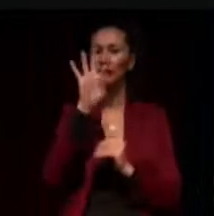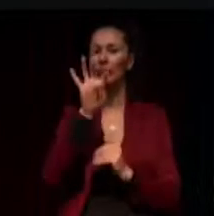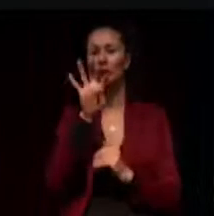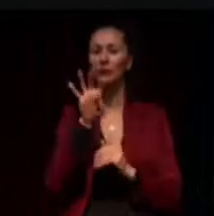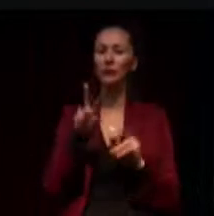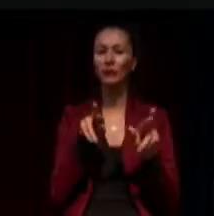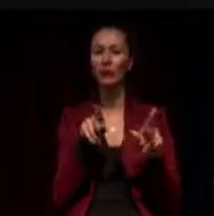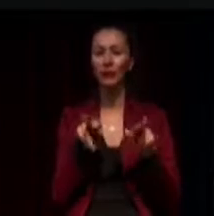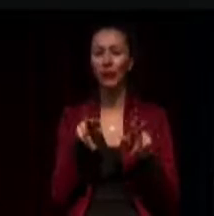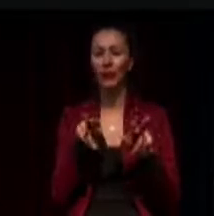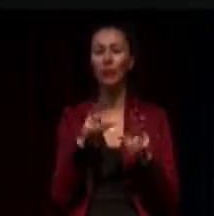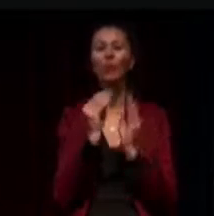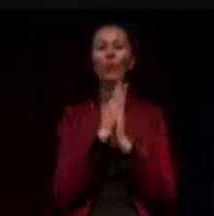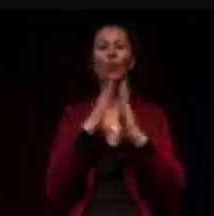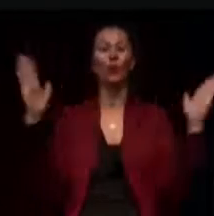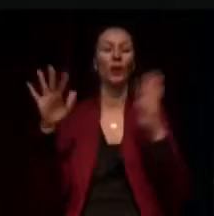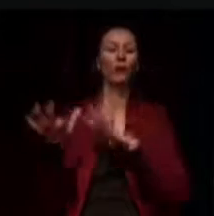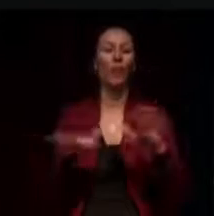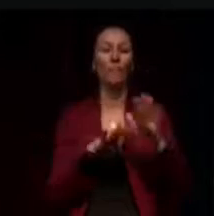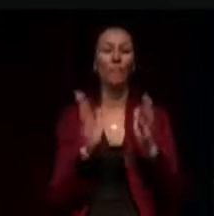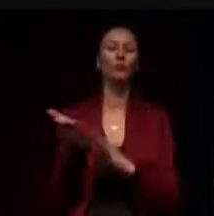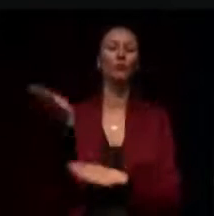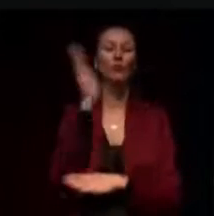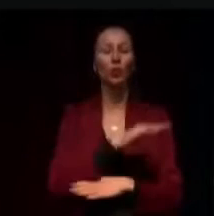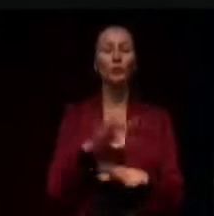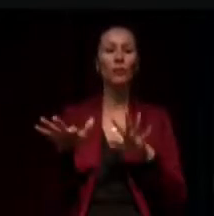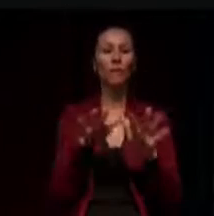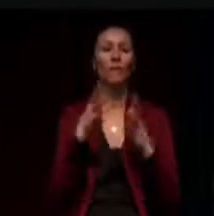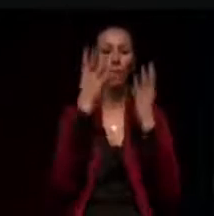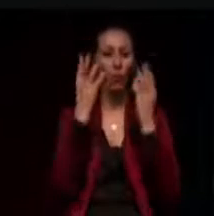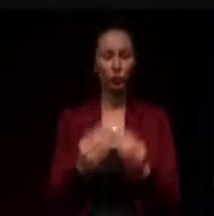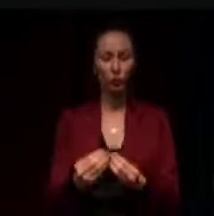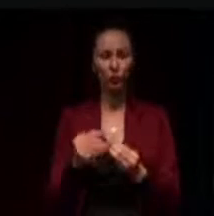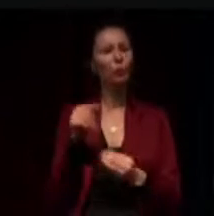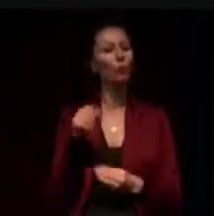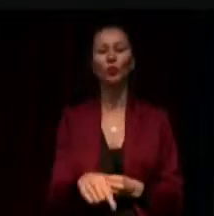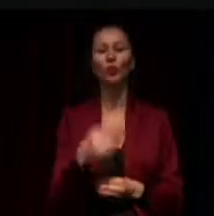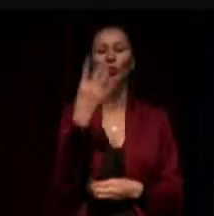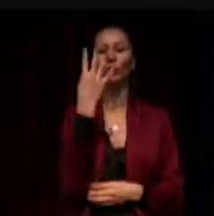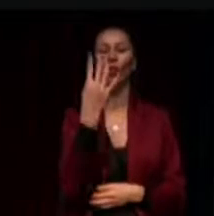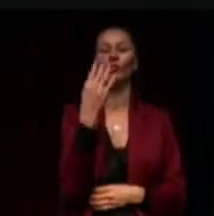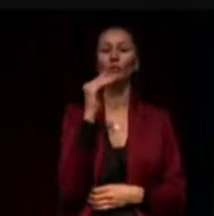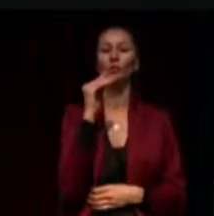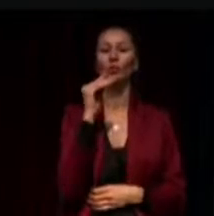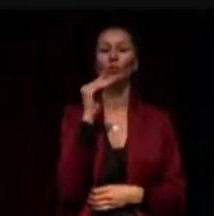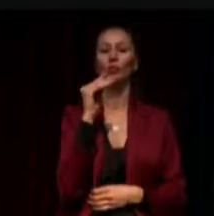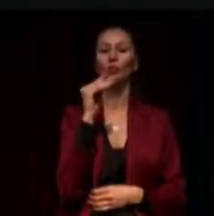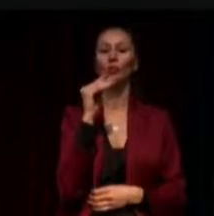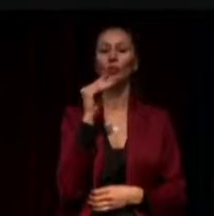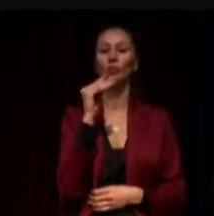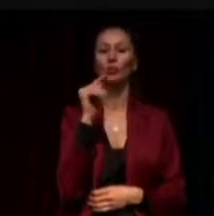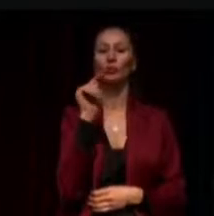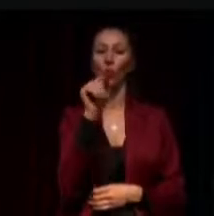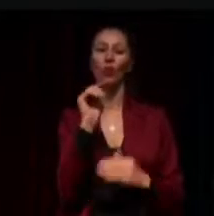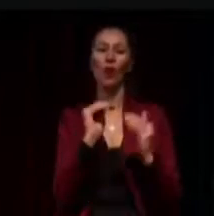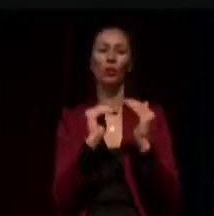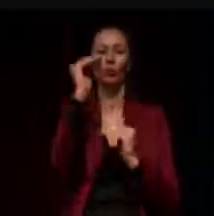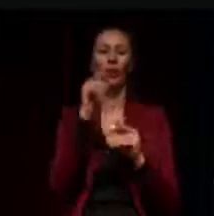48 civarında büyük depremden sonra deprem oldu. Bu da 4'ün üzerinde yine.